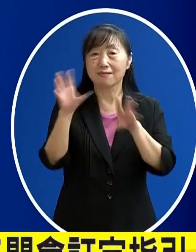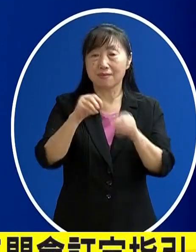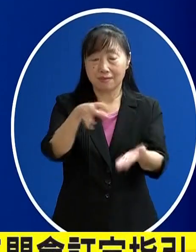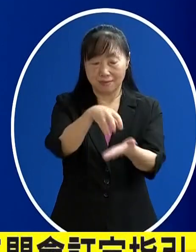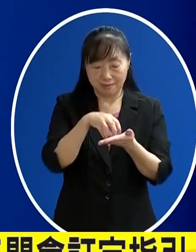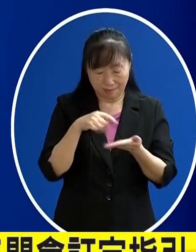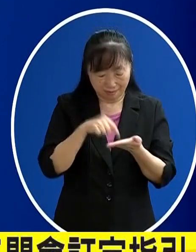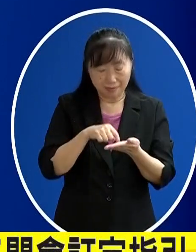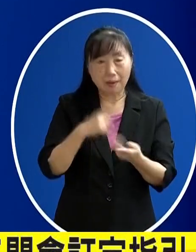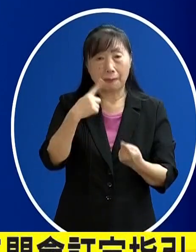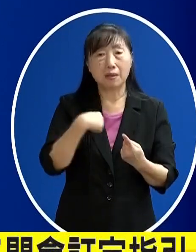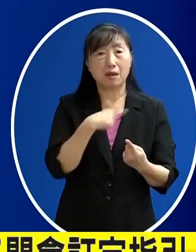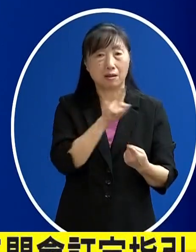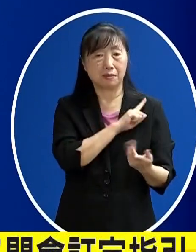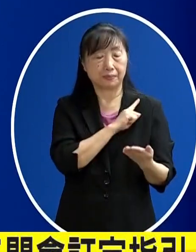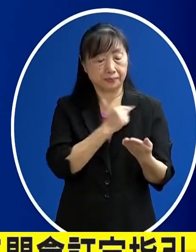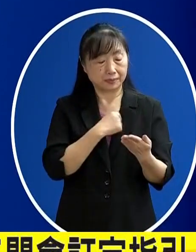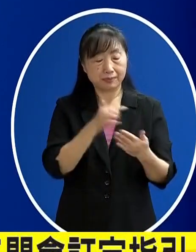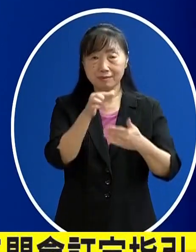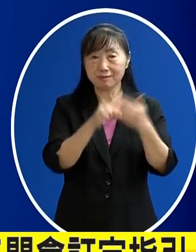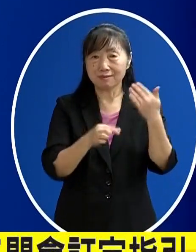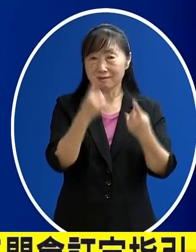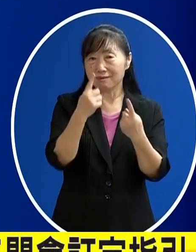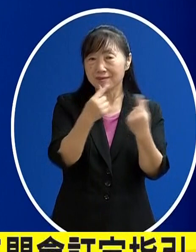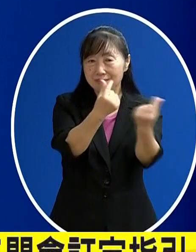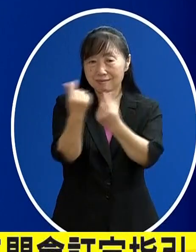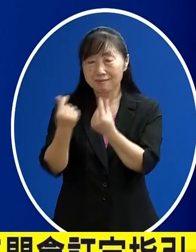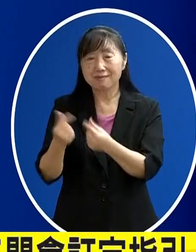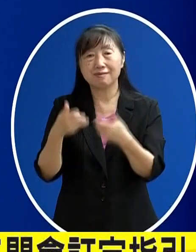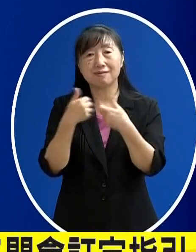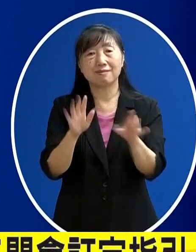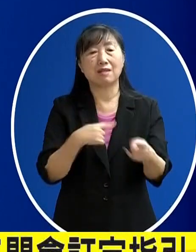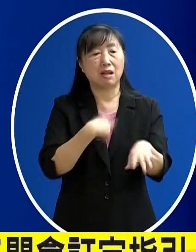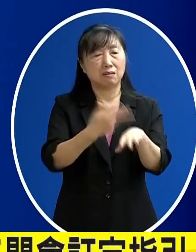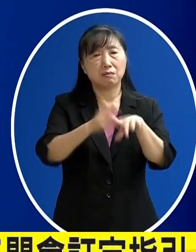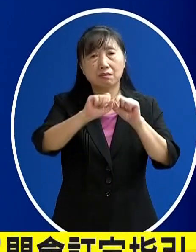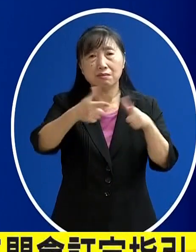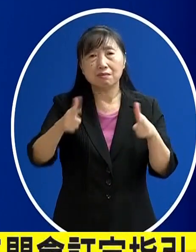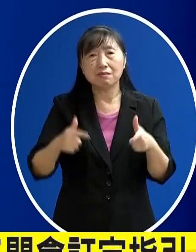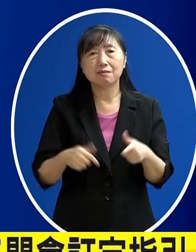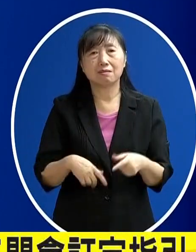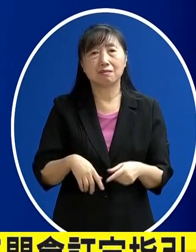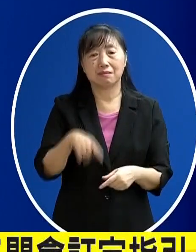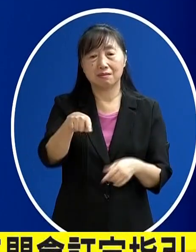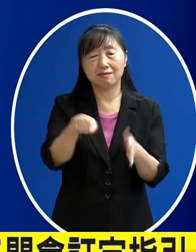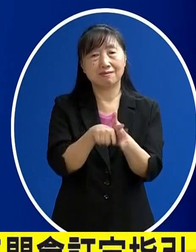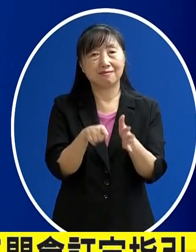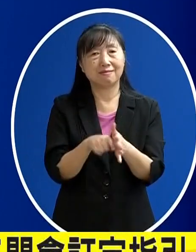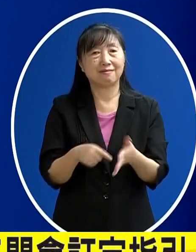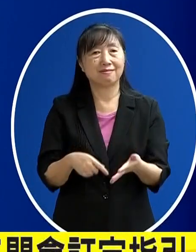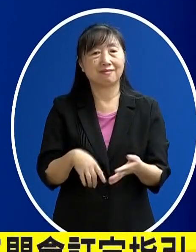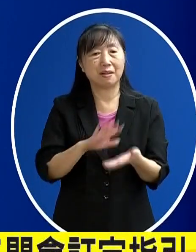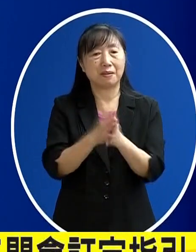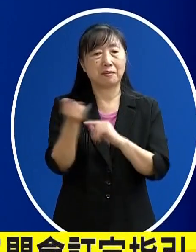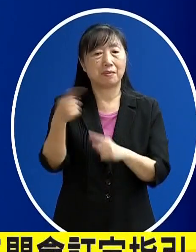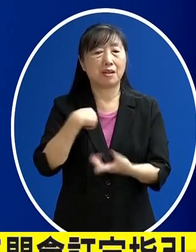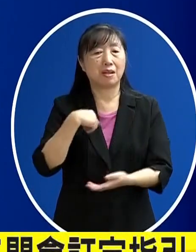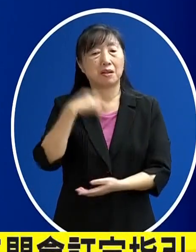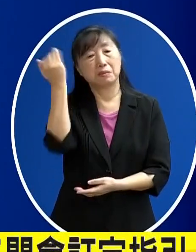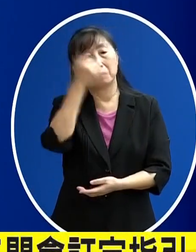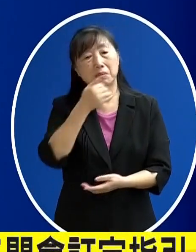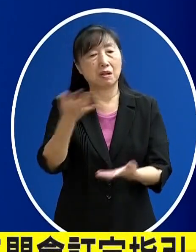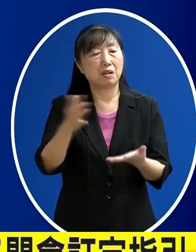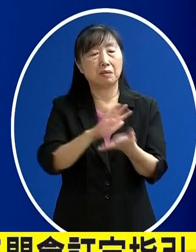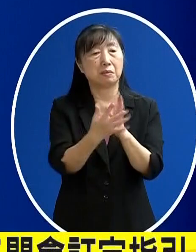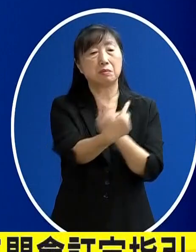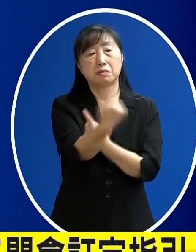告呢是比较有一致性哈，有一个标准，而不会说因为方法学或者是检验单位等等这些议题哈，而导致说